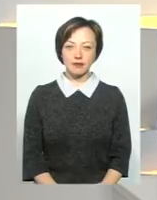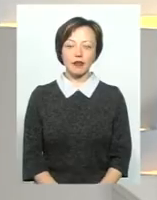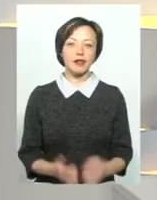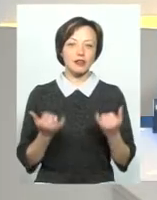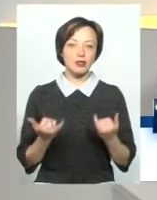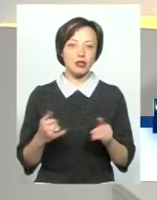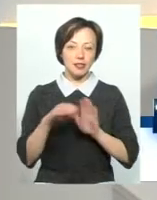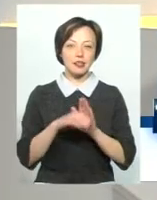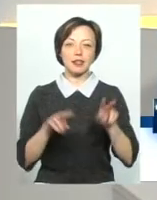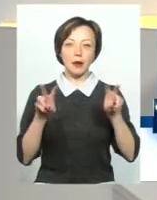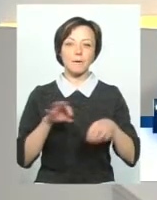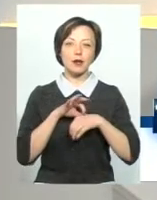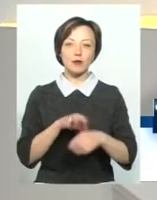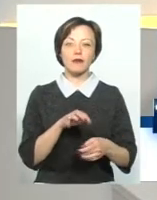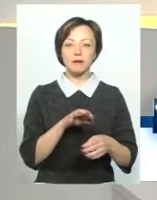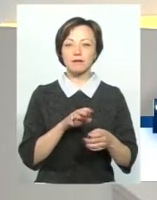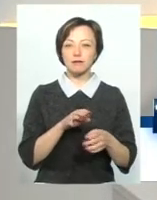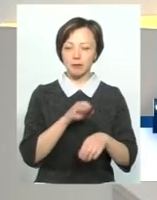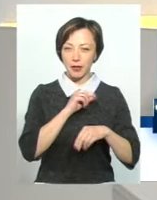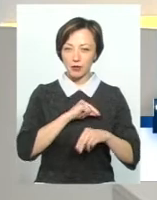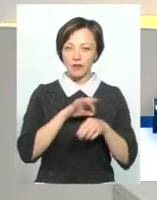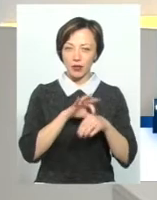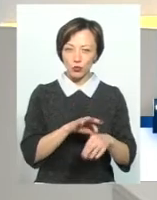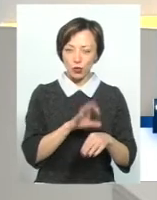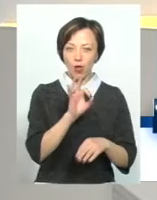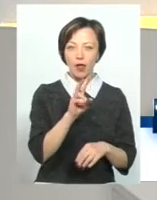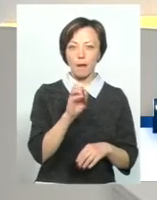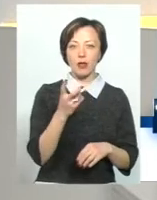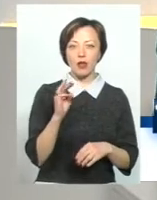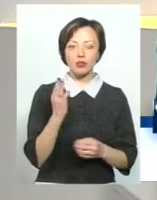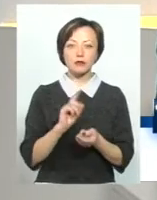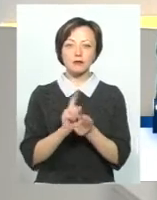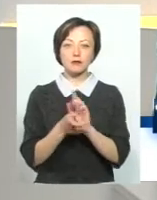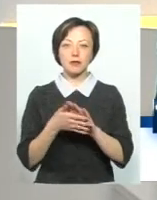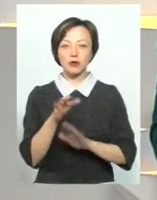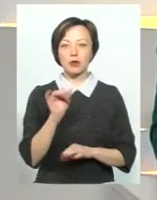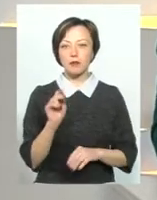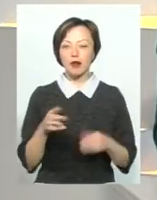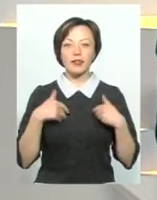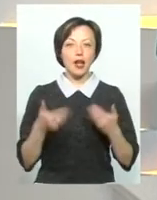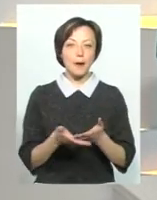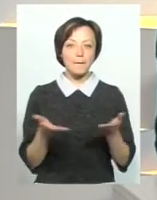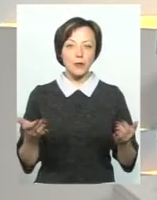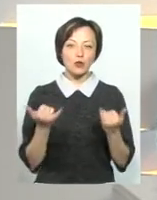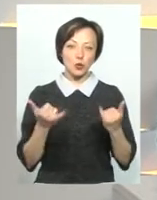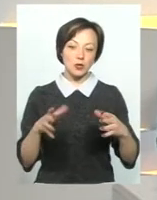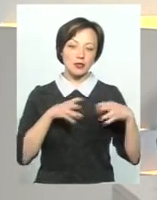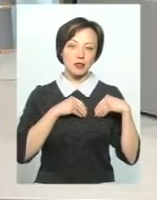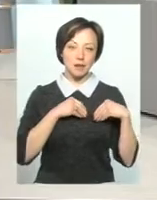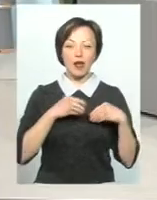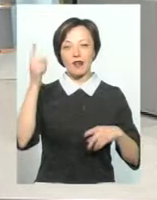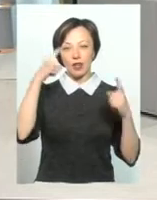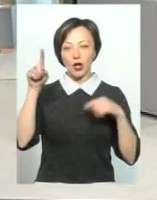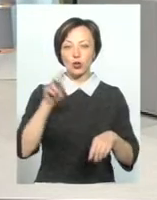На часі тема. У студії працюють ведуча Олена Киміняш, сурдопереклад Ольги Рибак. Вітаємо. І сьогодні із нами у темі винахідник,